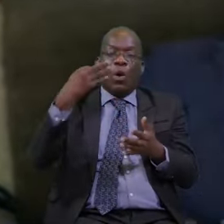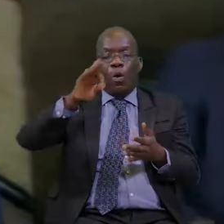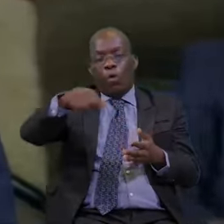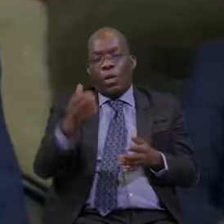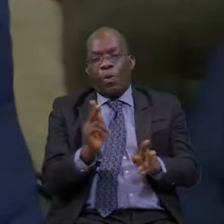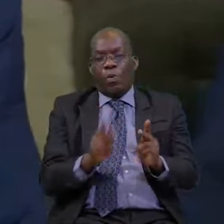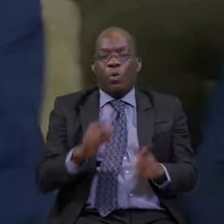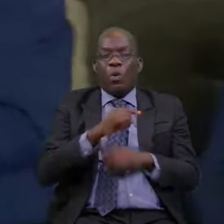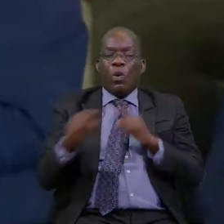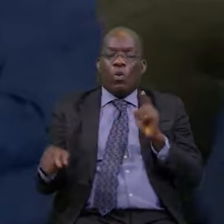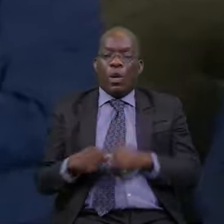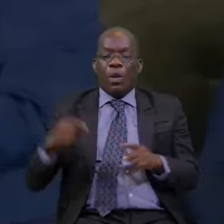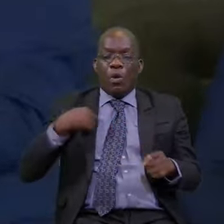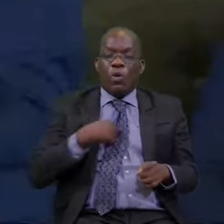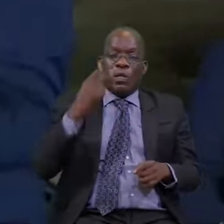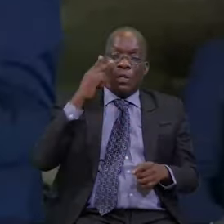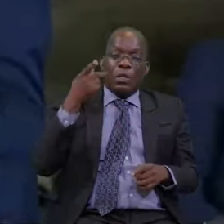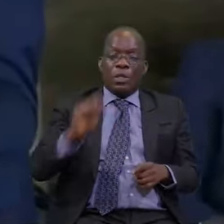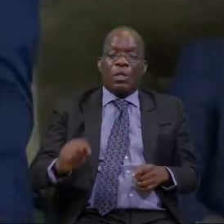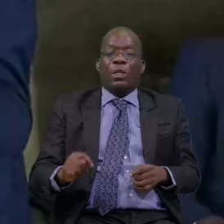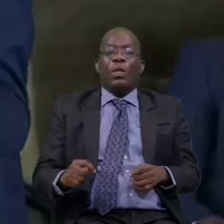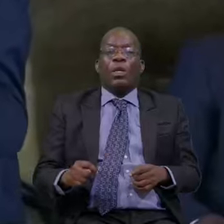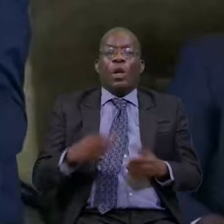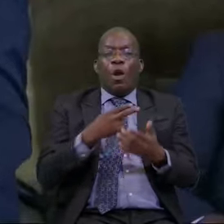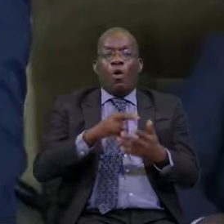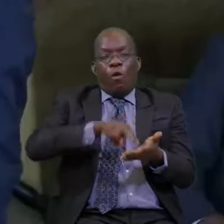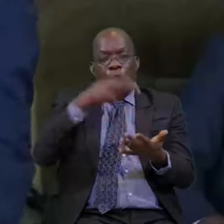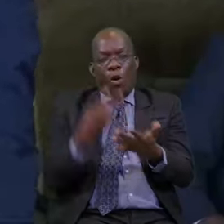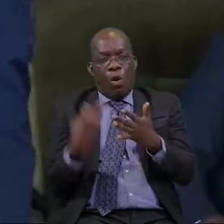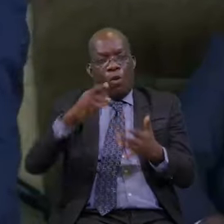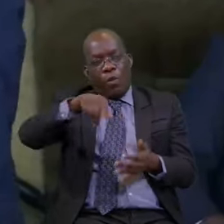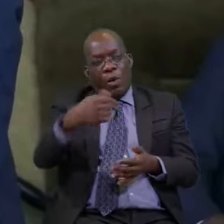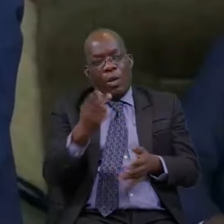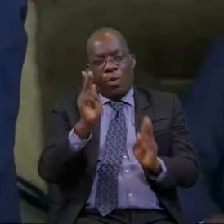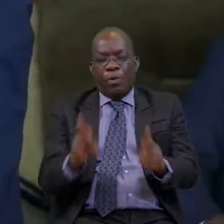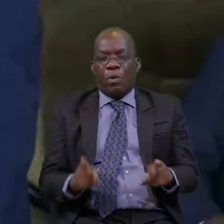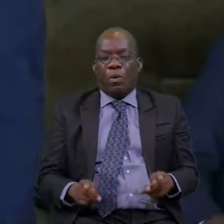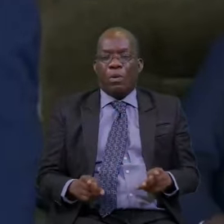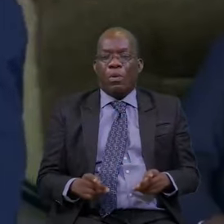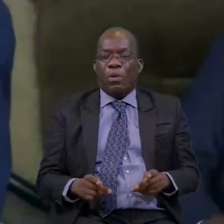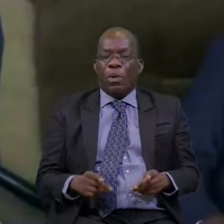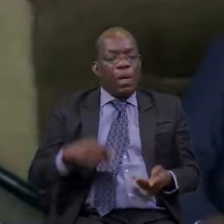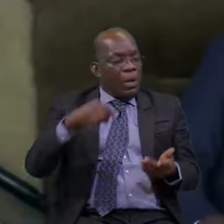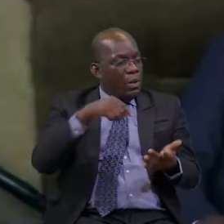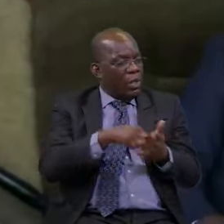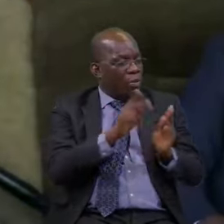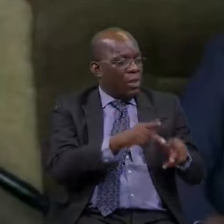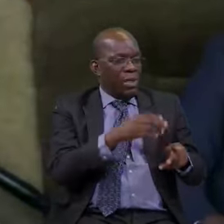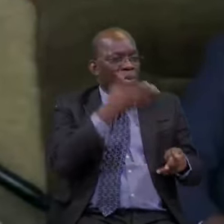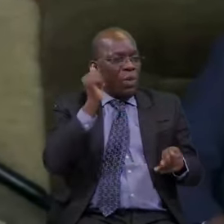quand on voit le déclin des autres, alors qu'est-ce qu'on croit? Lui, il est meilleur que